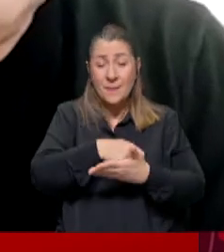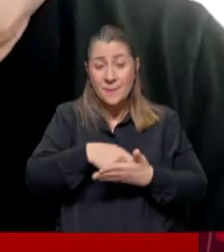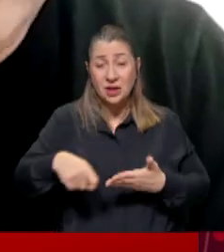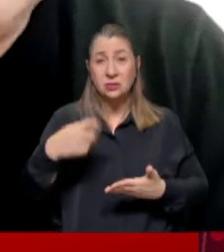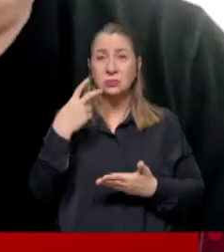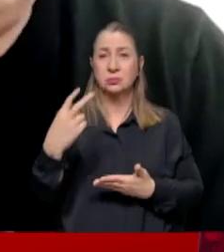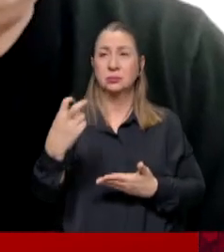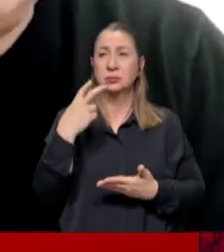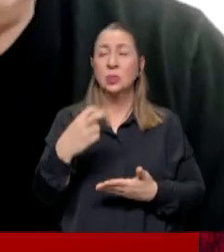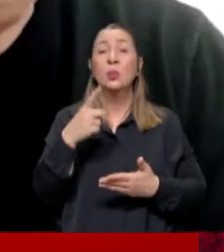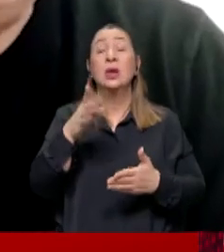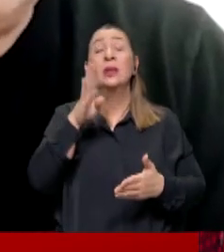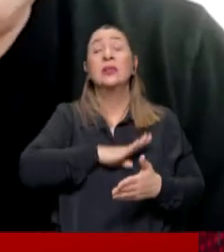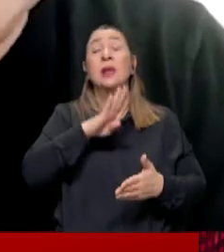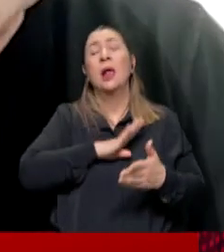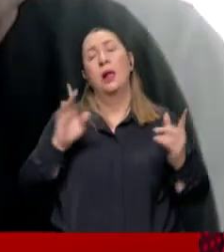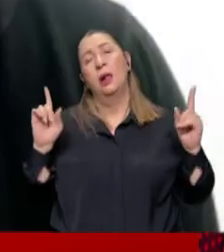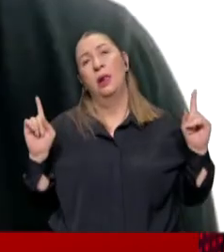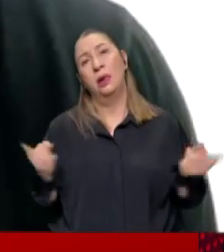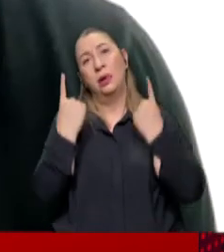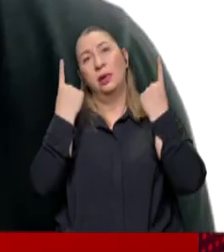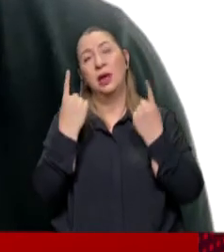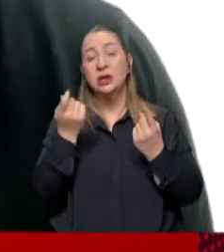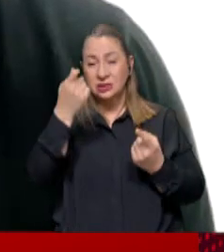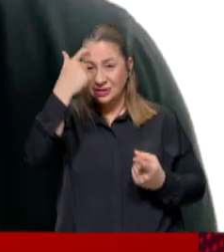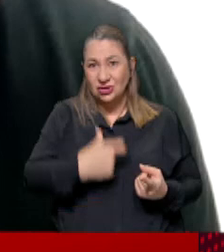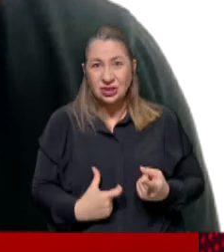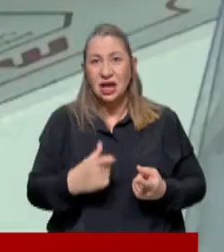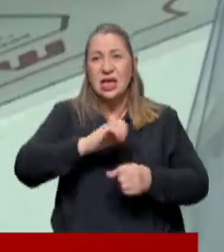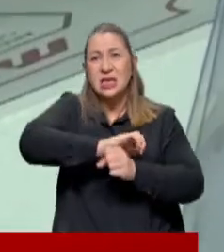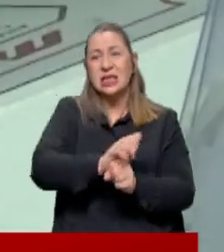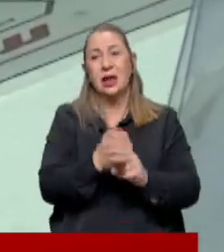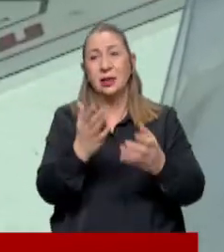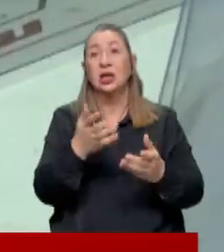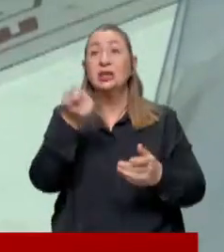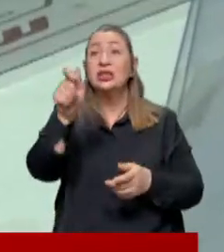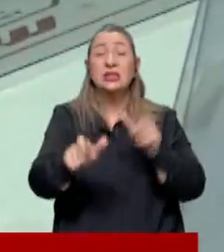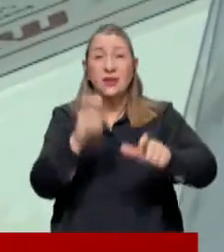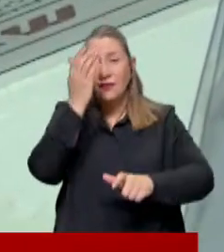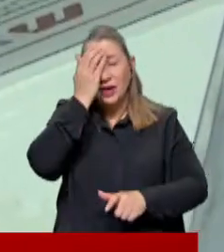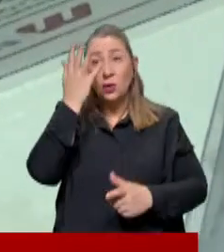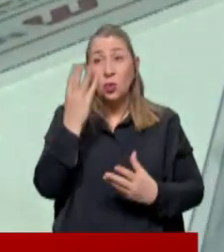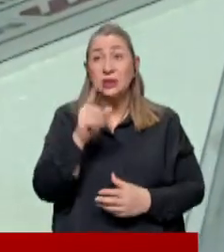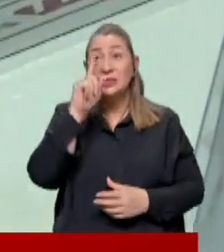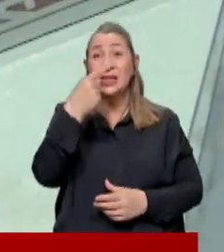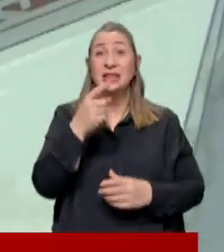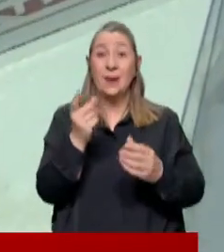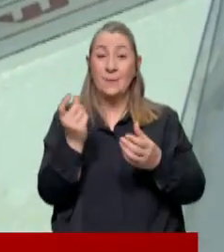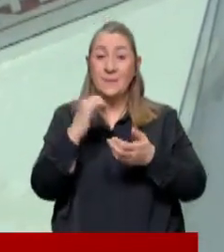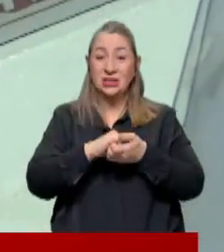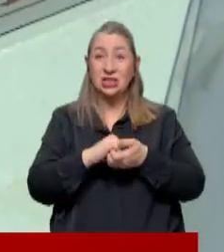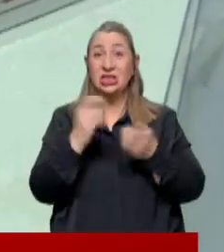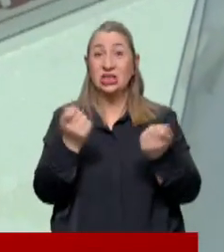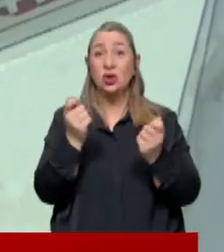maaşımızdan gidiyor. Artık bunun dayanılacak bir tarafı kalmadı. Çalışanlar hep ezilenler. Çalışanların yoksullaştığını sadece Birleşik Kamu